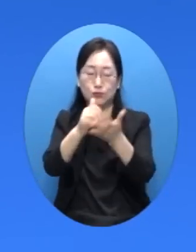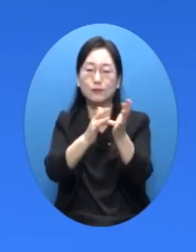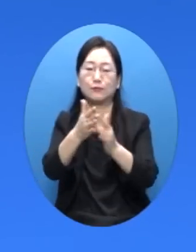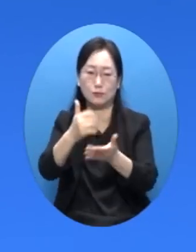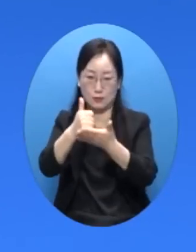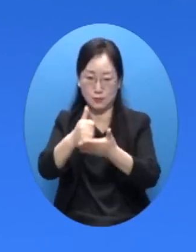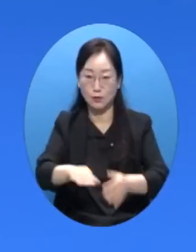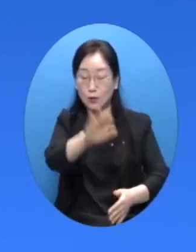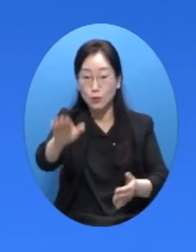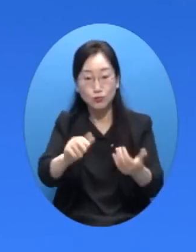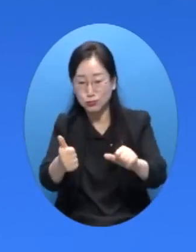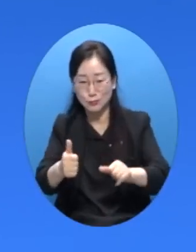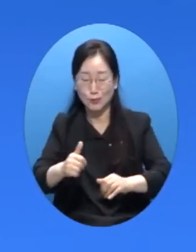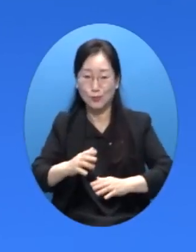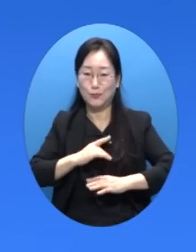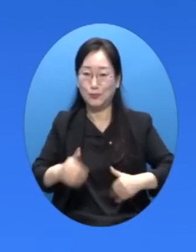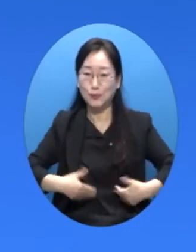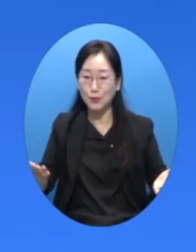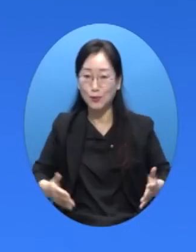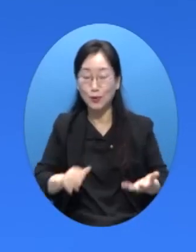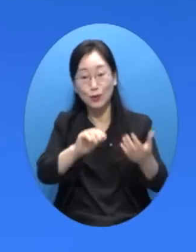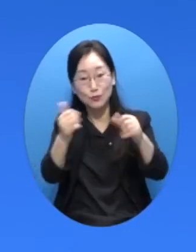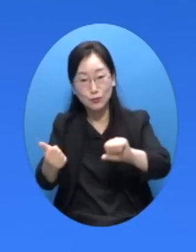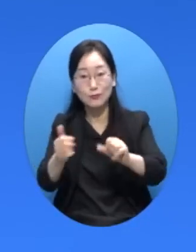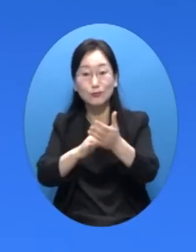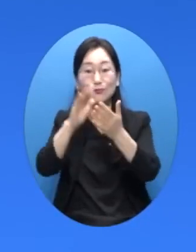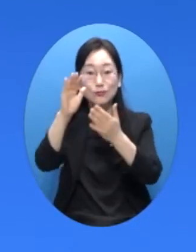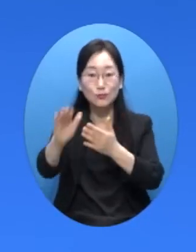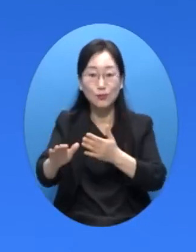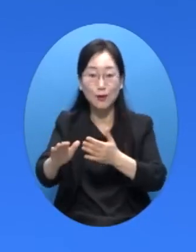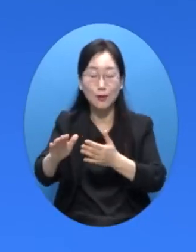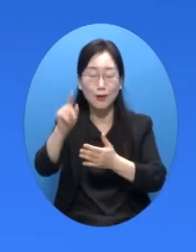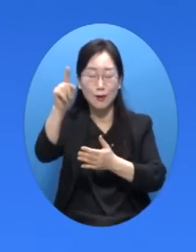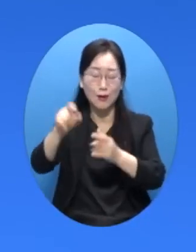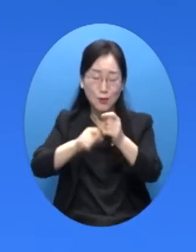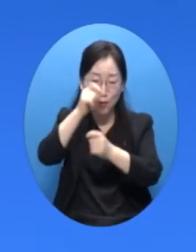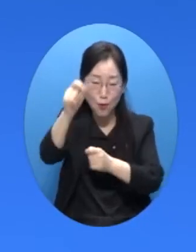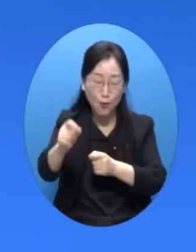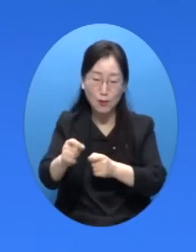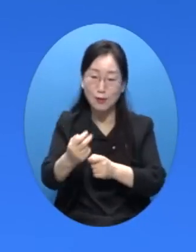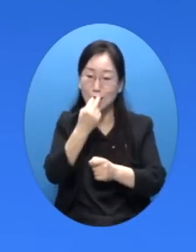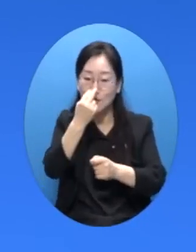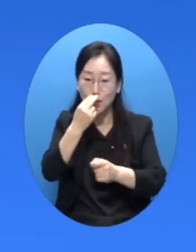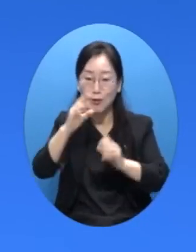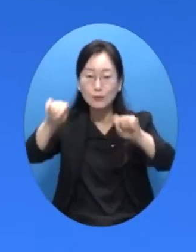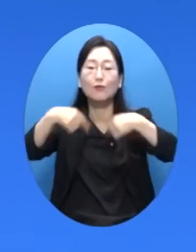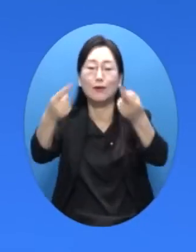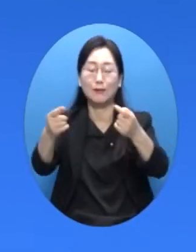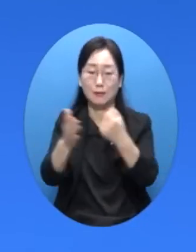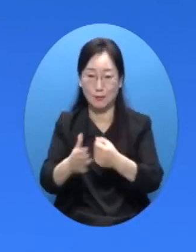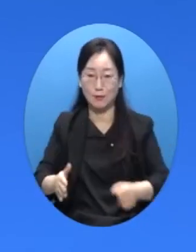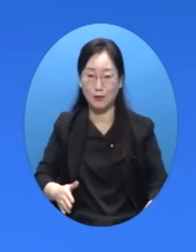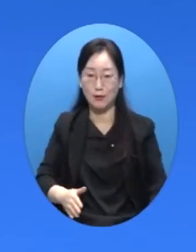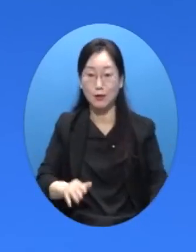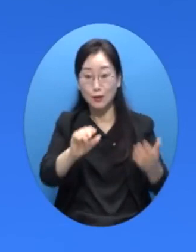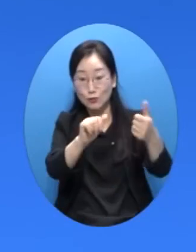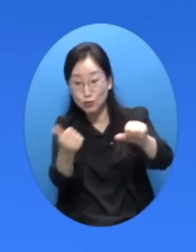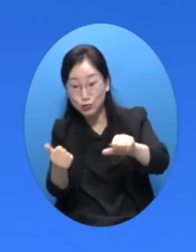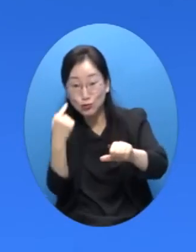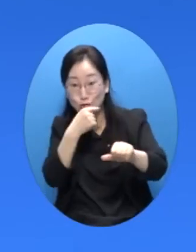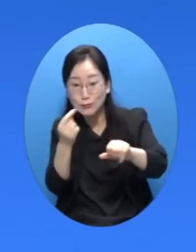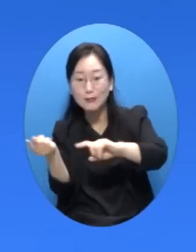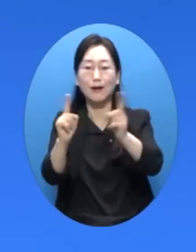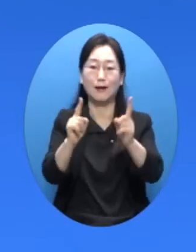우리는 죽는 구속한 영원한 세계에 살아가는 영생의 축복을 받게 되는 것입니다. 죽는 순간 다시 살아나는